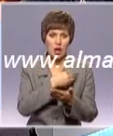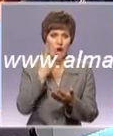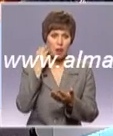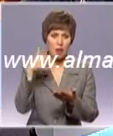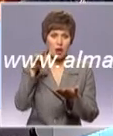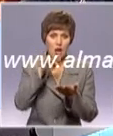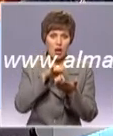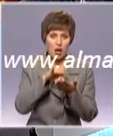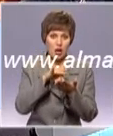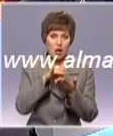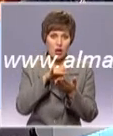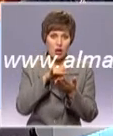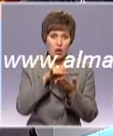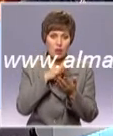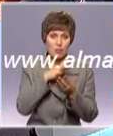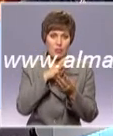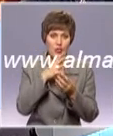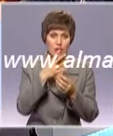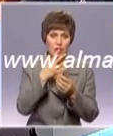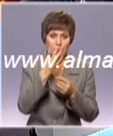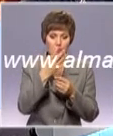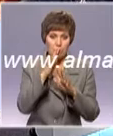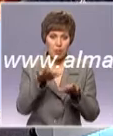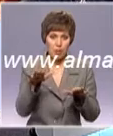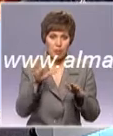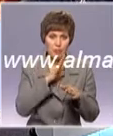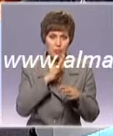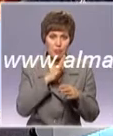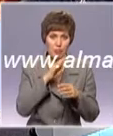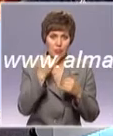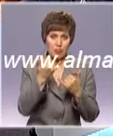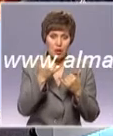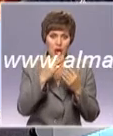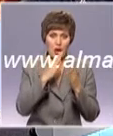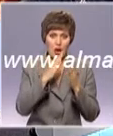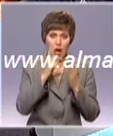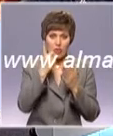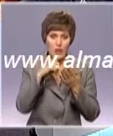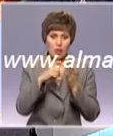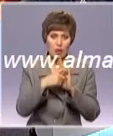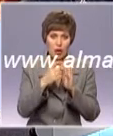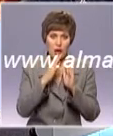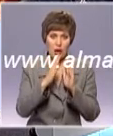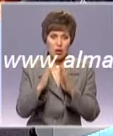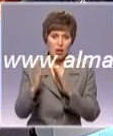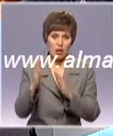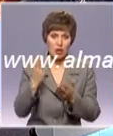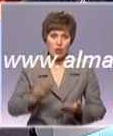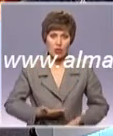10 жыл тұрған ма, 5 балам бар, балаларымен бір қомада жатқанын бір бөлмесінде тұрамын. Осы қаланың пропискасында